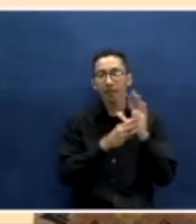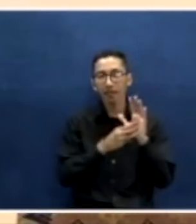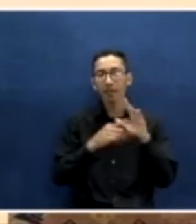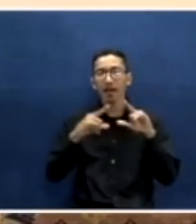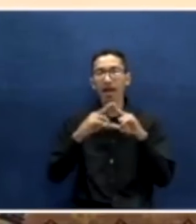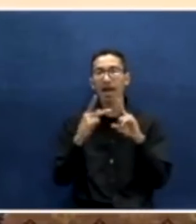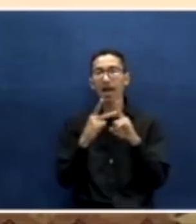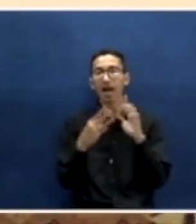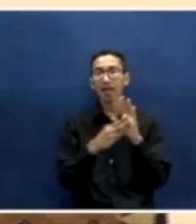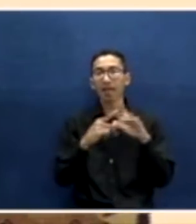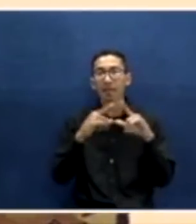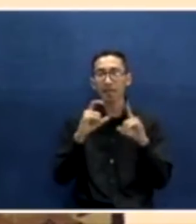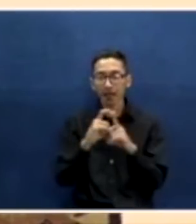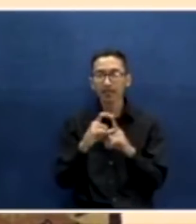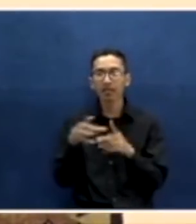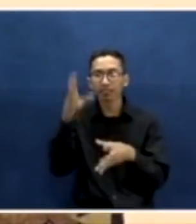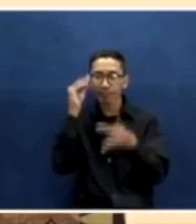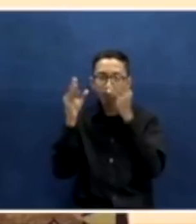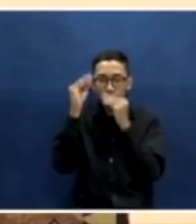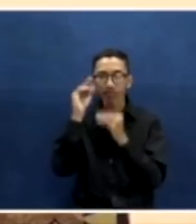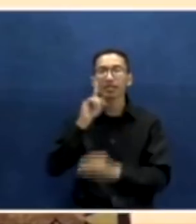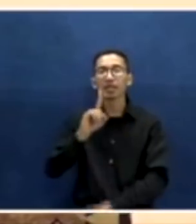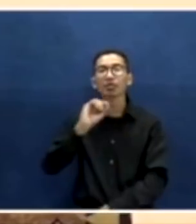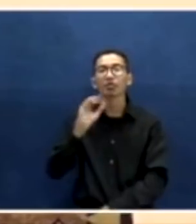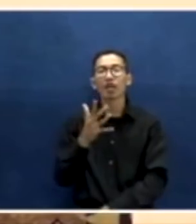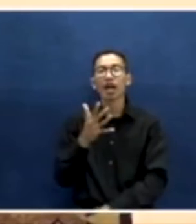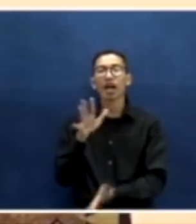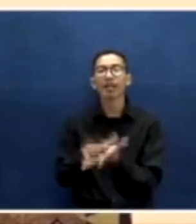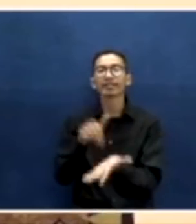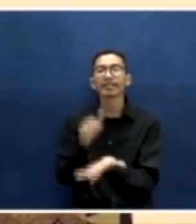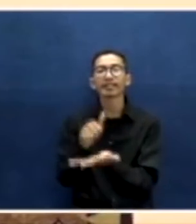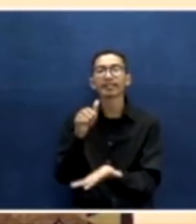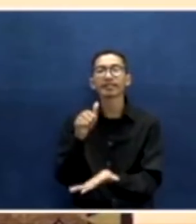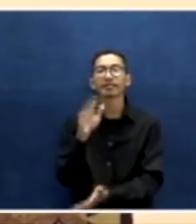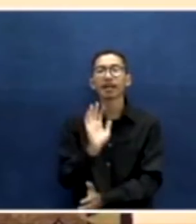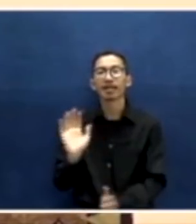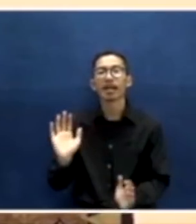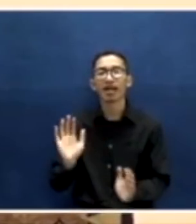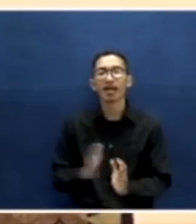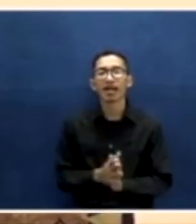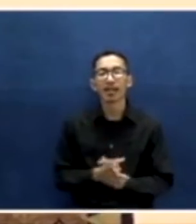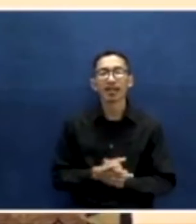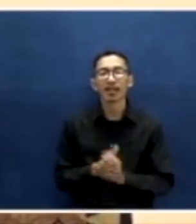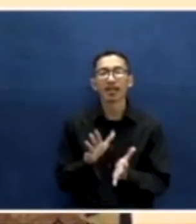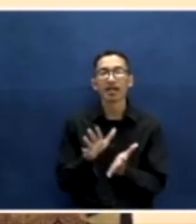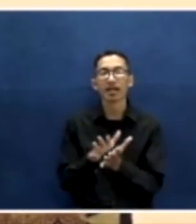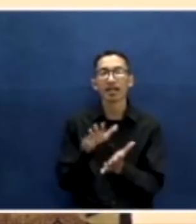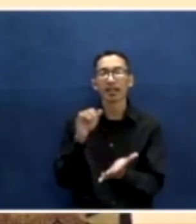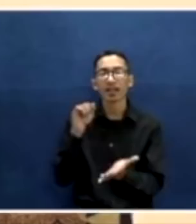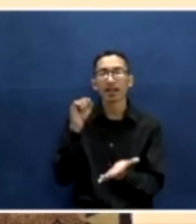Waljamaah hafalannya Berapa satu juta hadits yang Hai sudah tiket dengan Antum Kalau antum